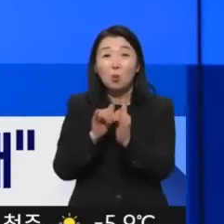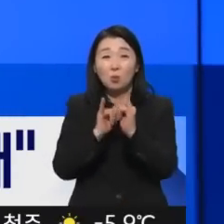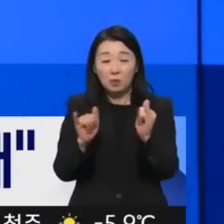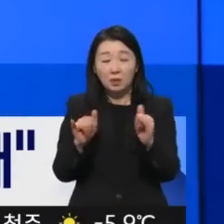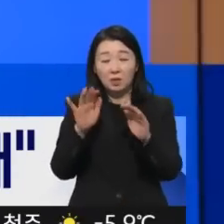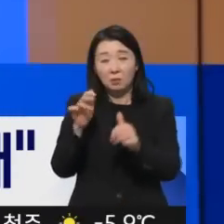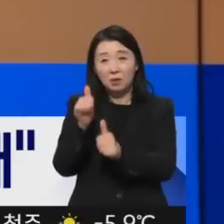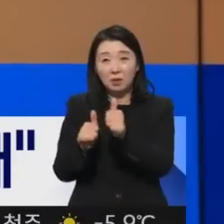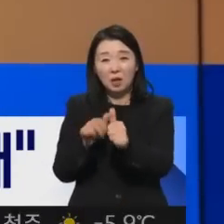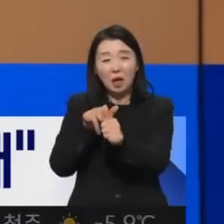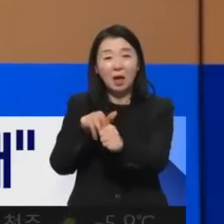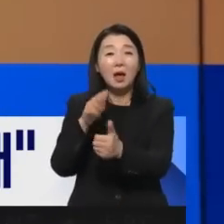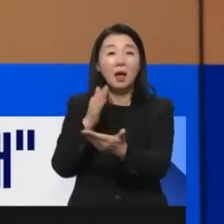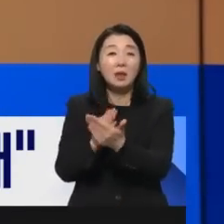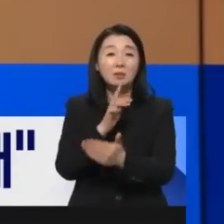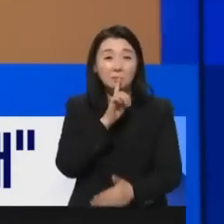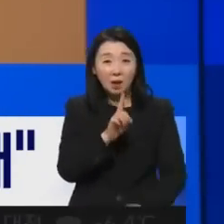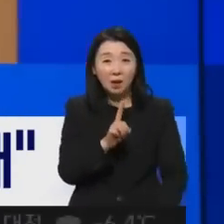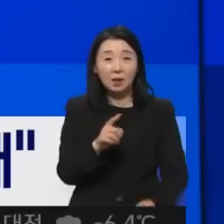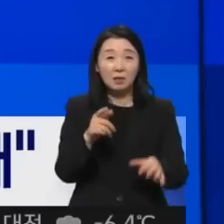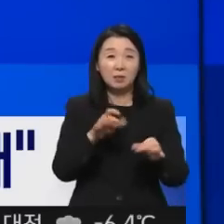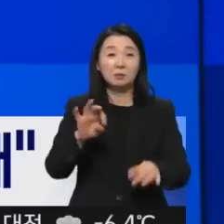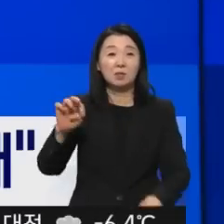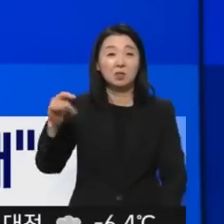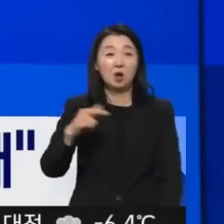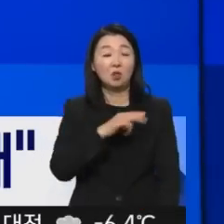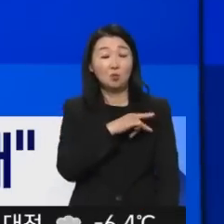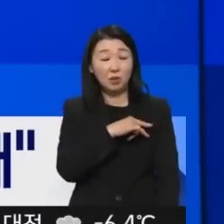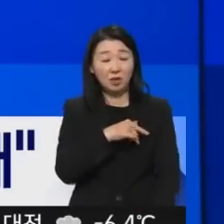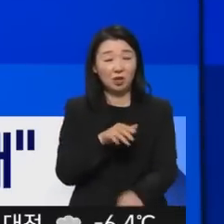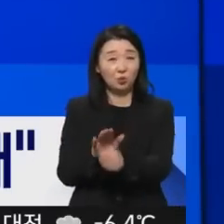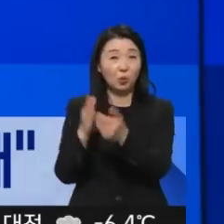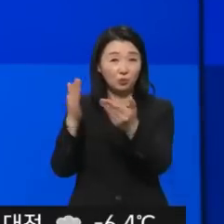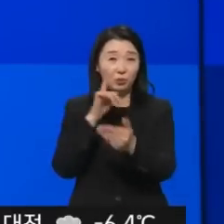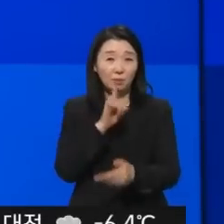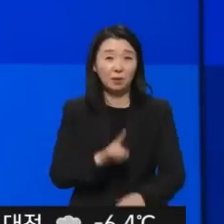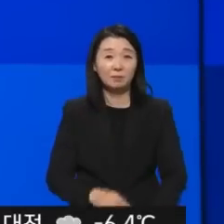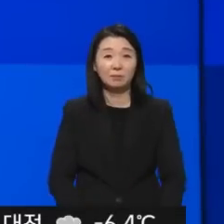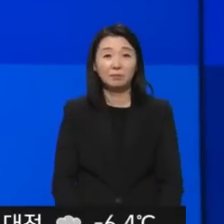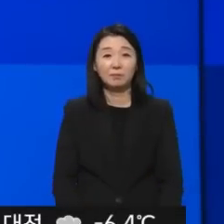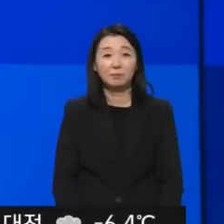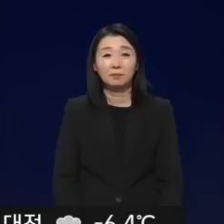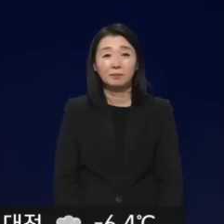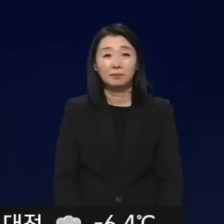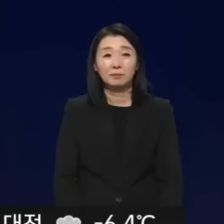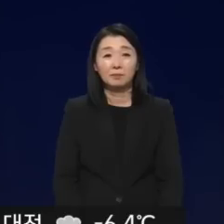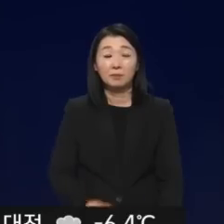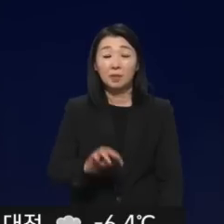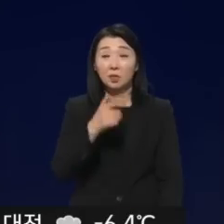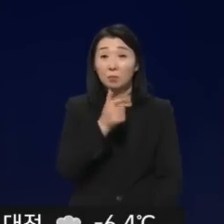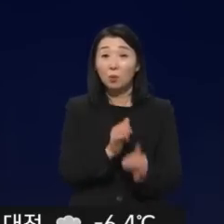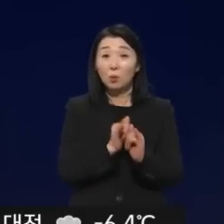나서지 말아야 한다는 주장을 폈었던 이 김기현 의원에게 힘을 실어준 거라는 해석도 나옵니다. 네, 심 변호사는 차기